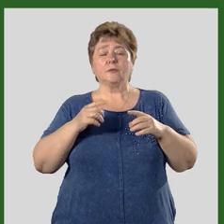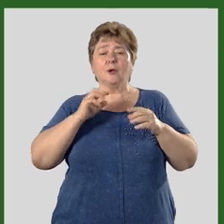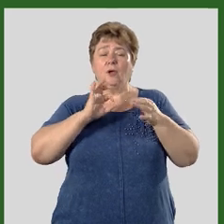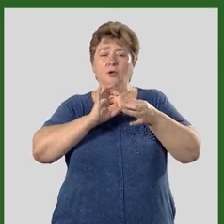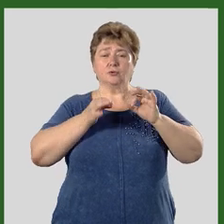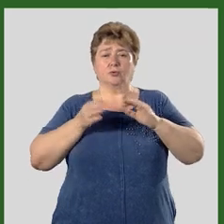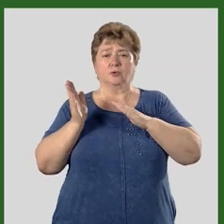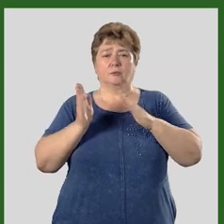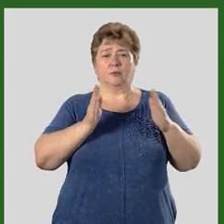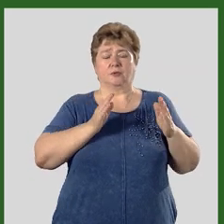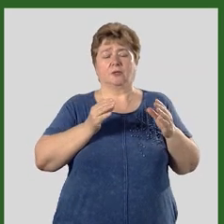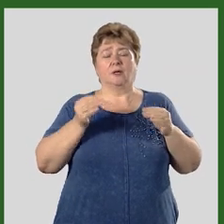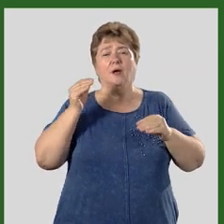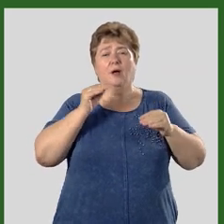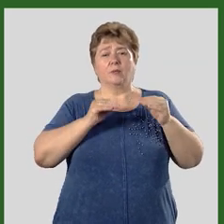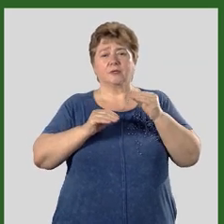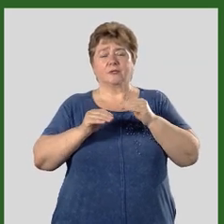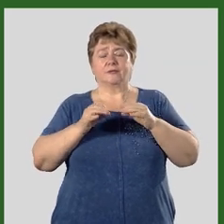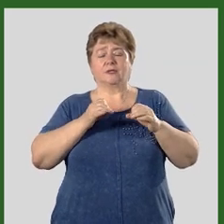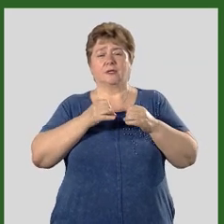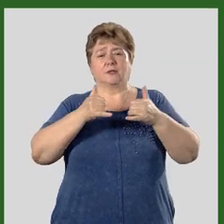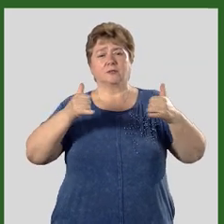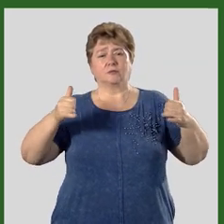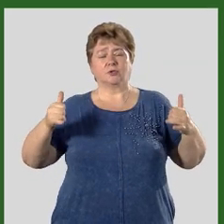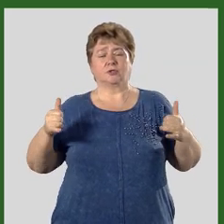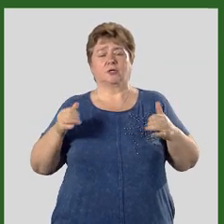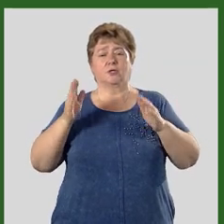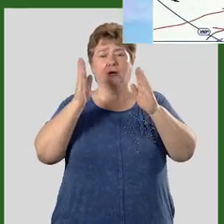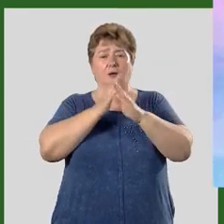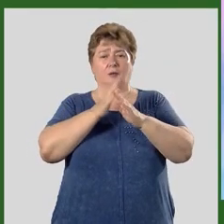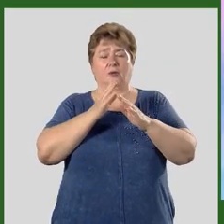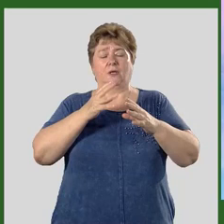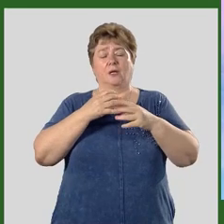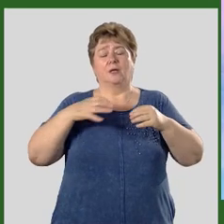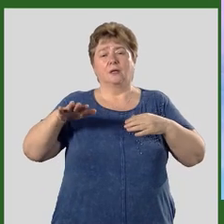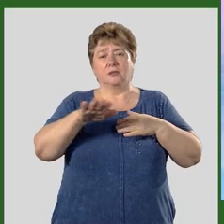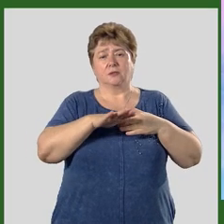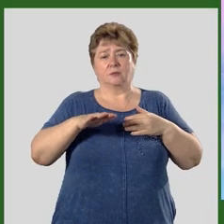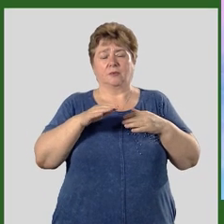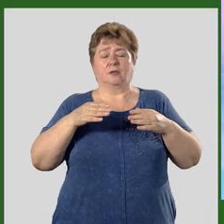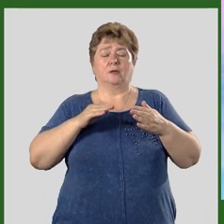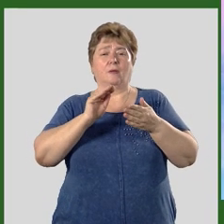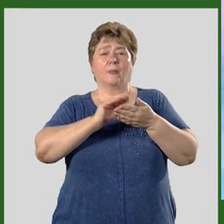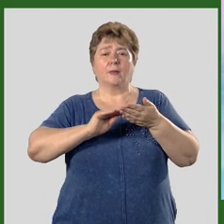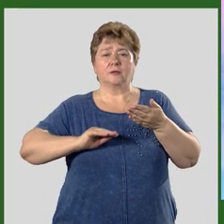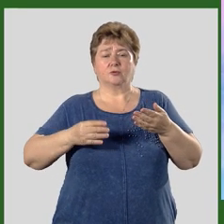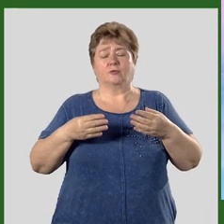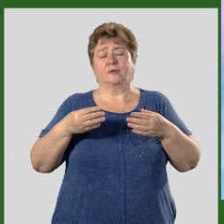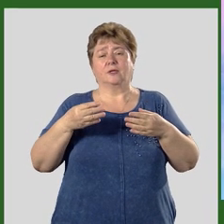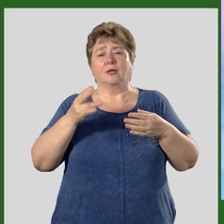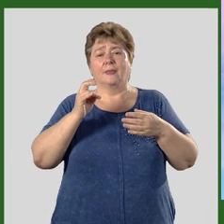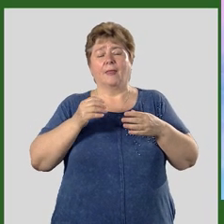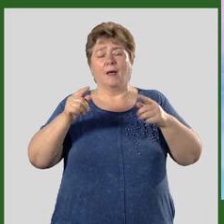Сложные процессы образования и размещения климатов на Земле отображены на климатических